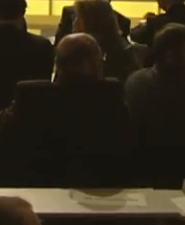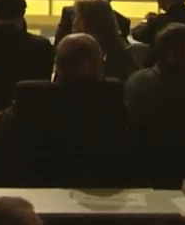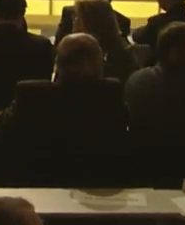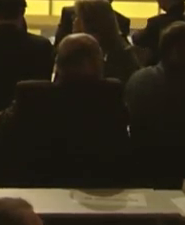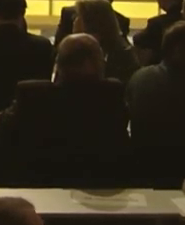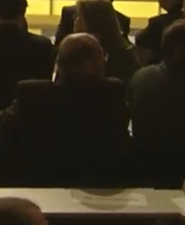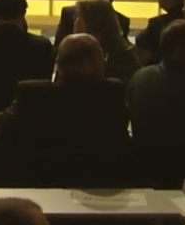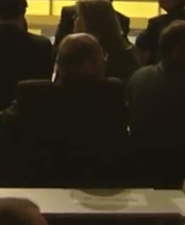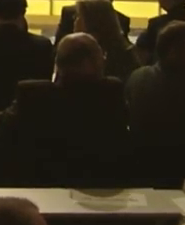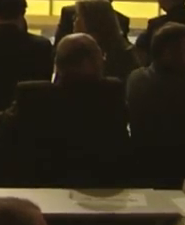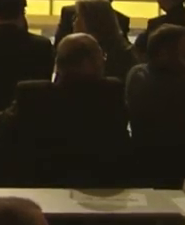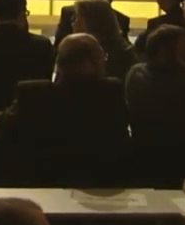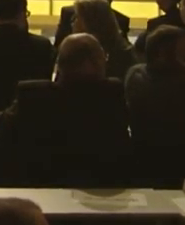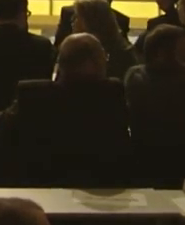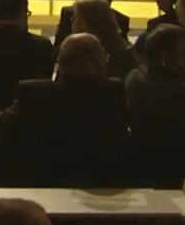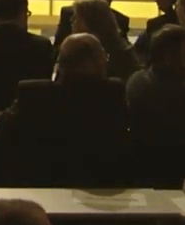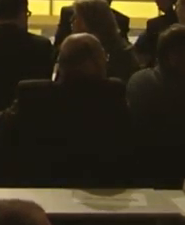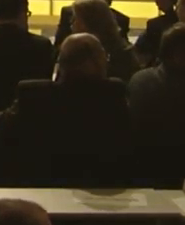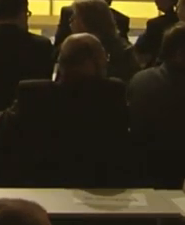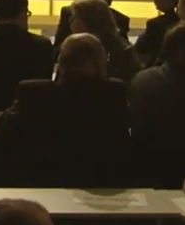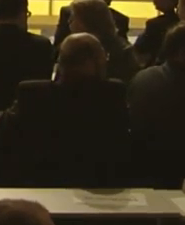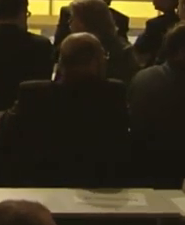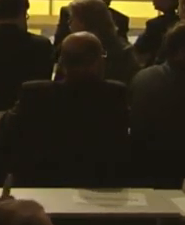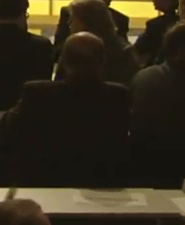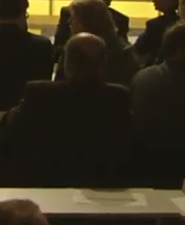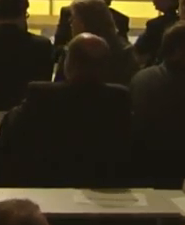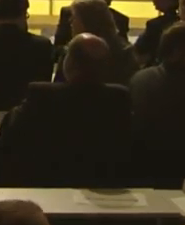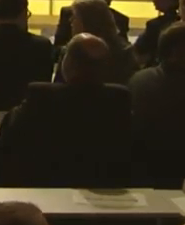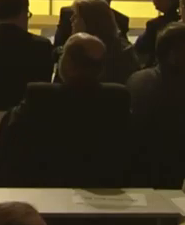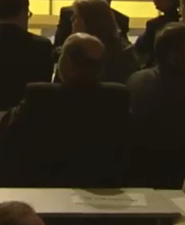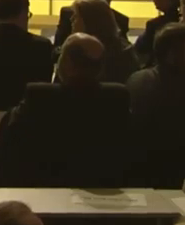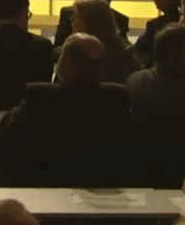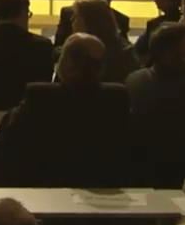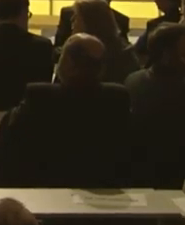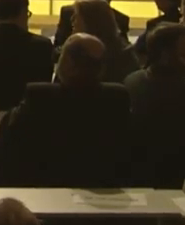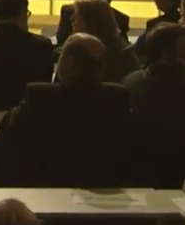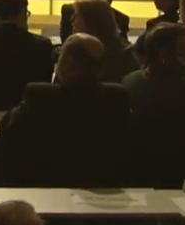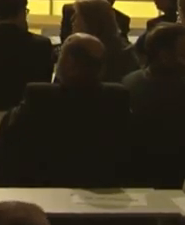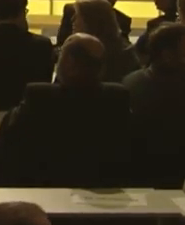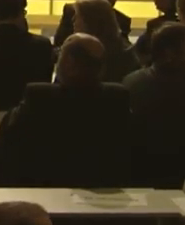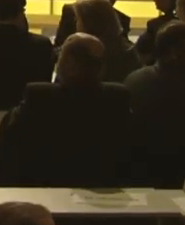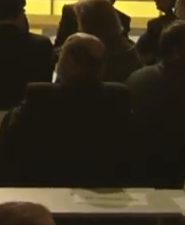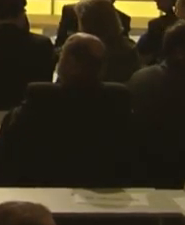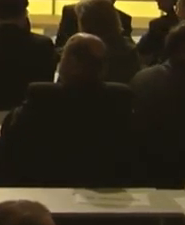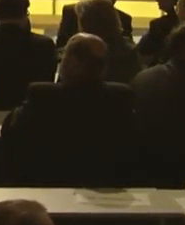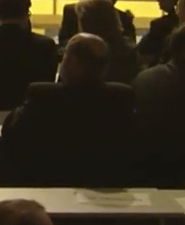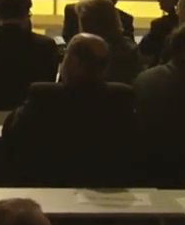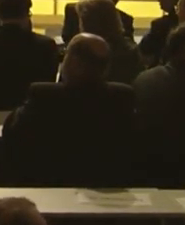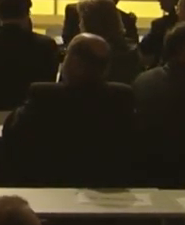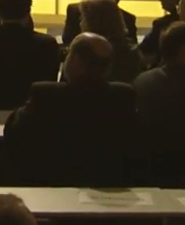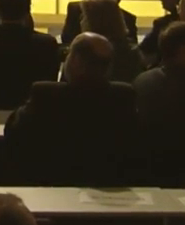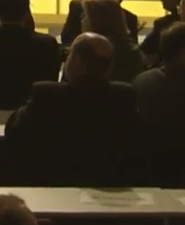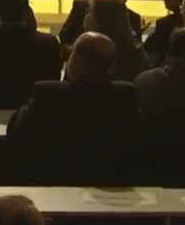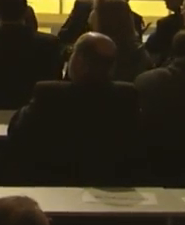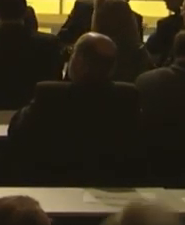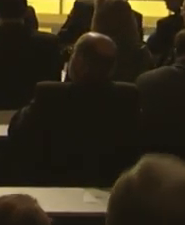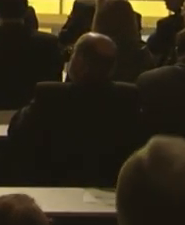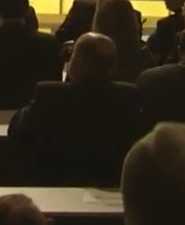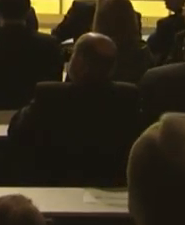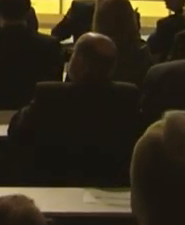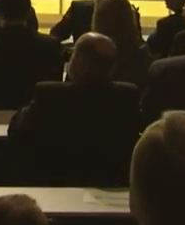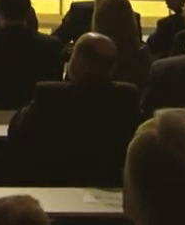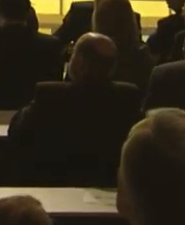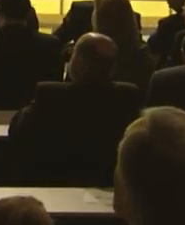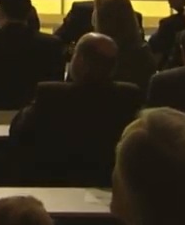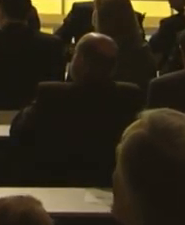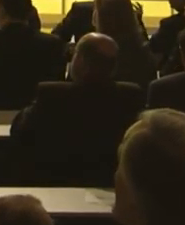Weichenstellung für Niederösterreich. Herzlich willkommen zum 45. ordentlichen Landesparteitages der